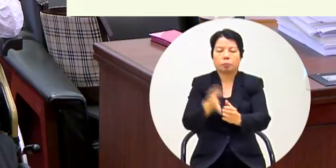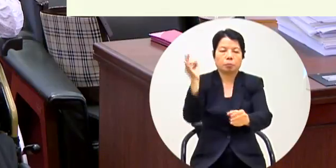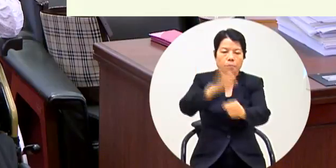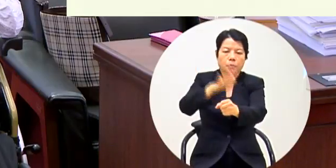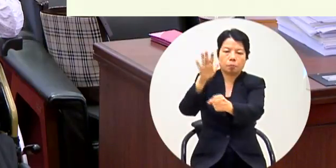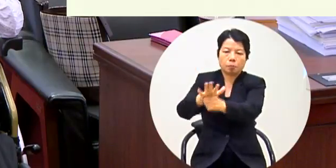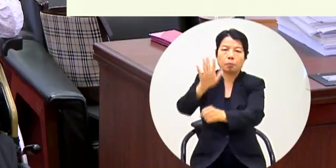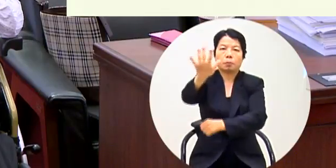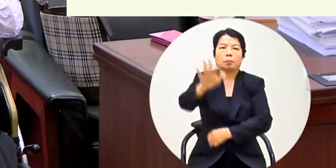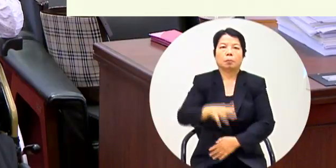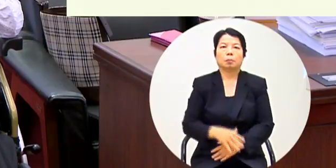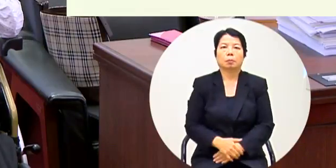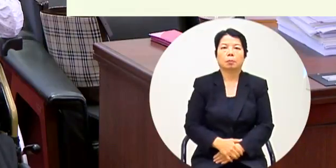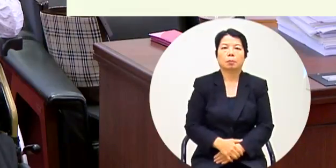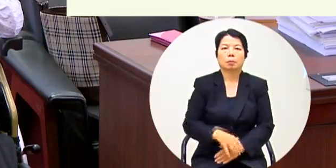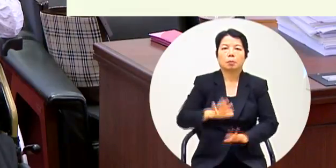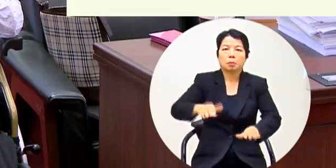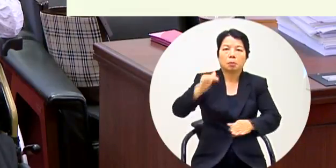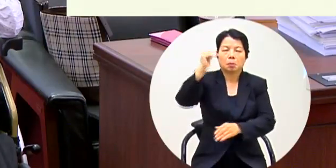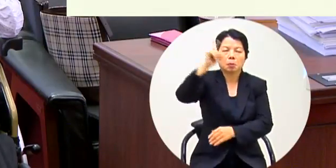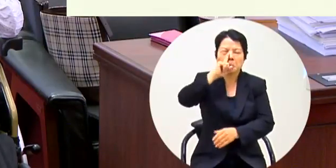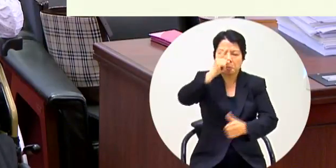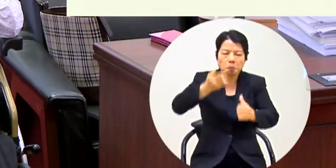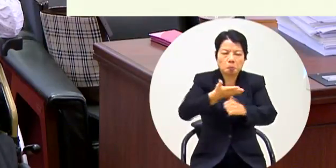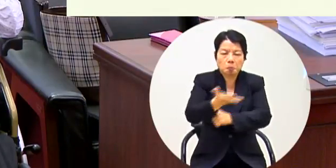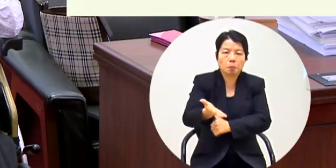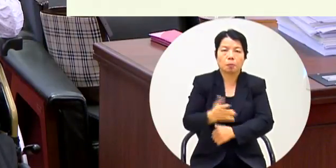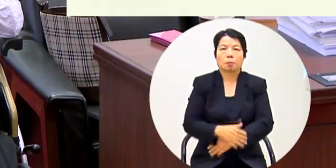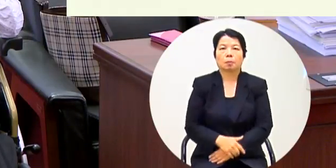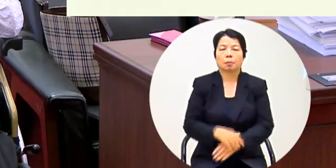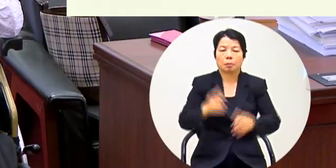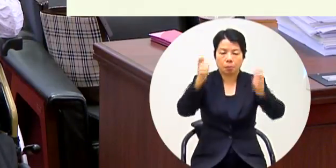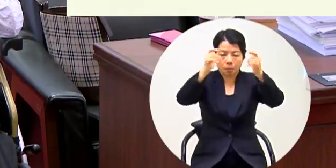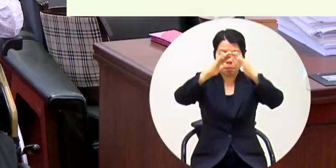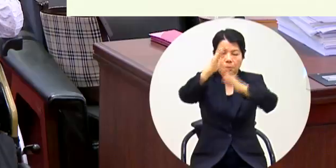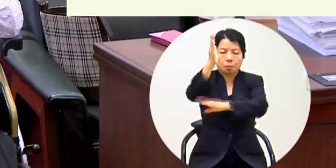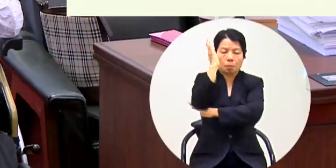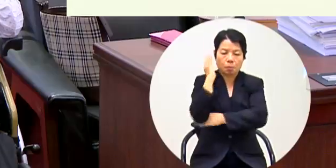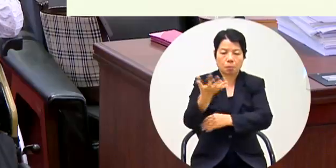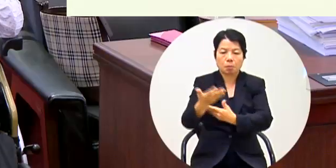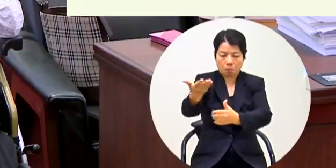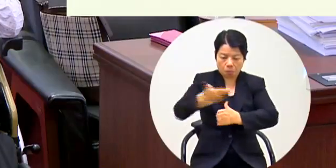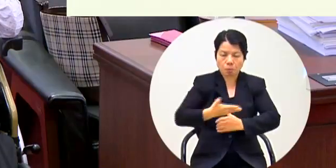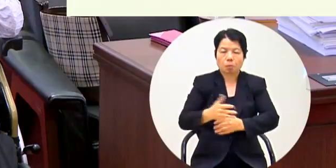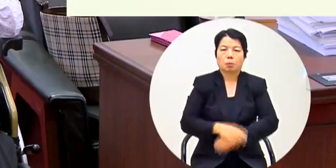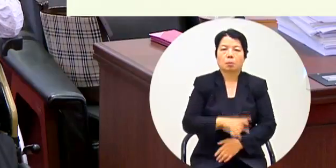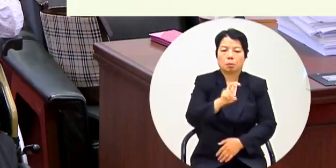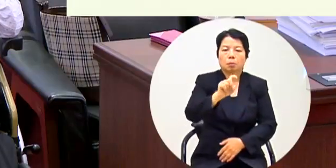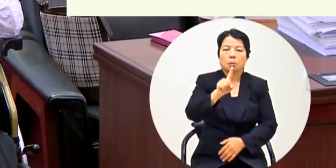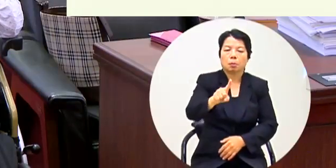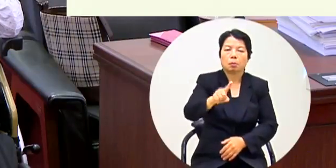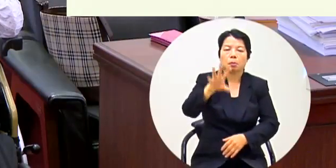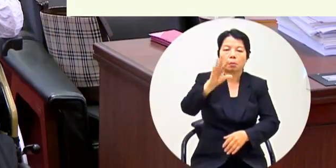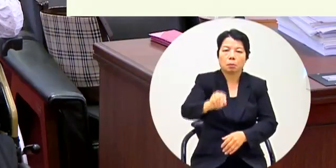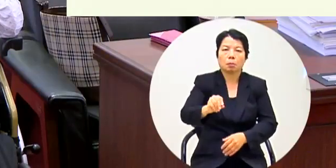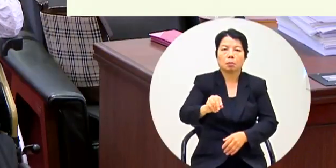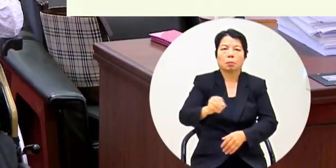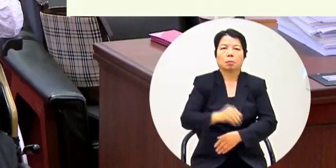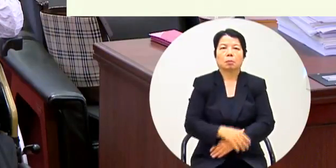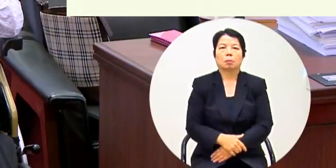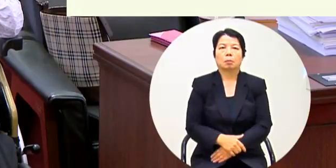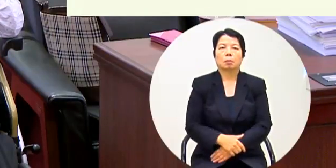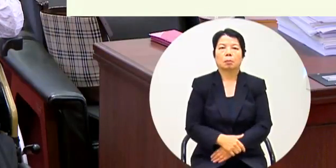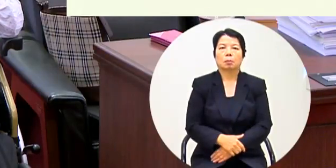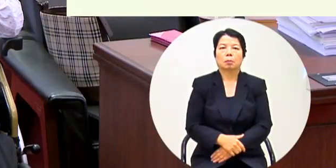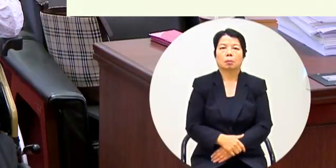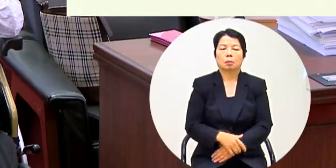行程机车，根据市政府提供给我的资料，21万辆，有21万辆。那如果说我们环保署跟环保